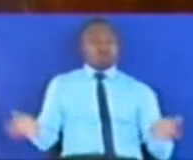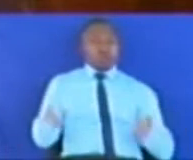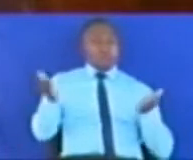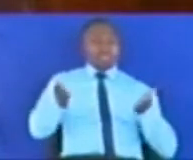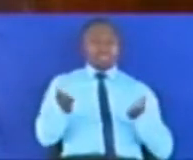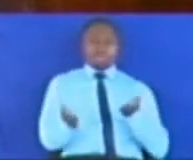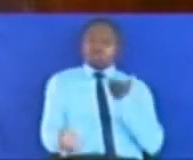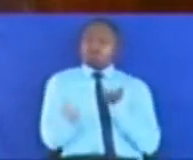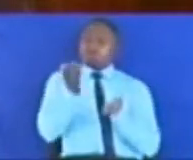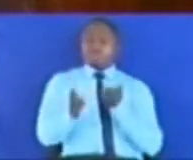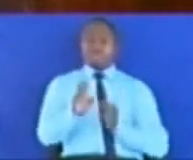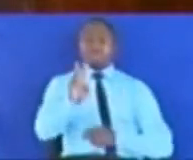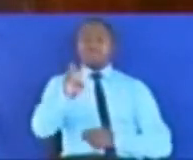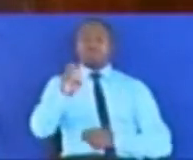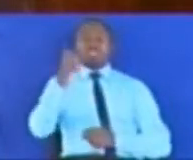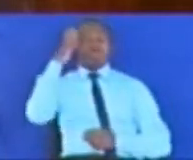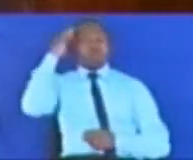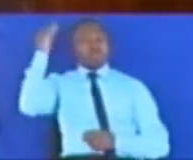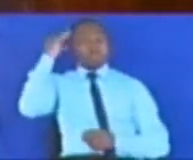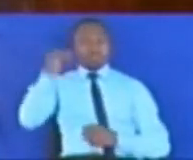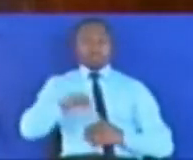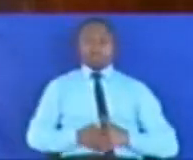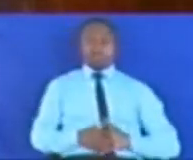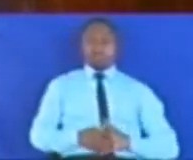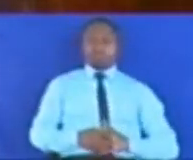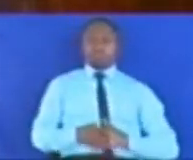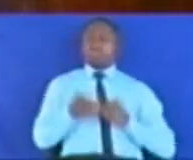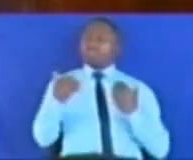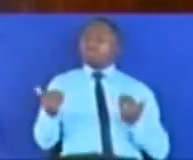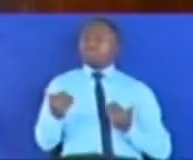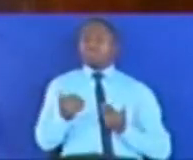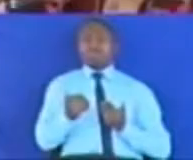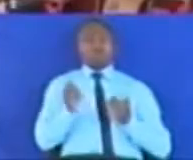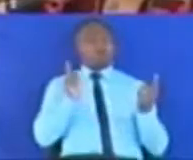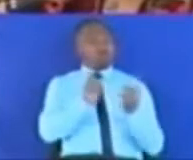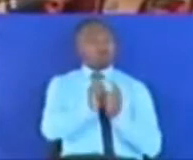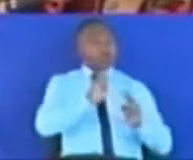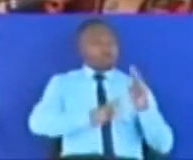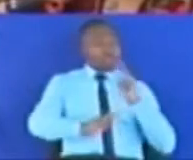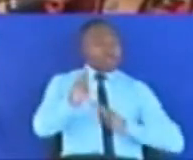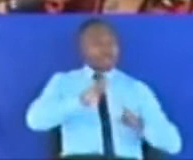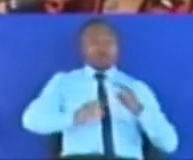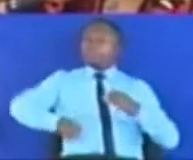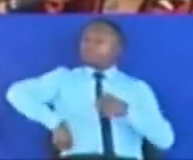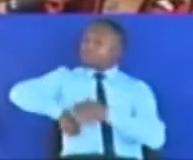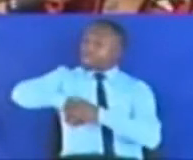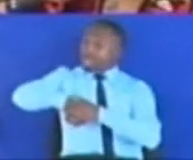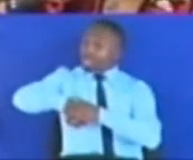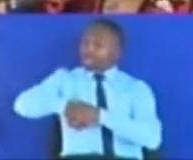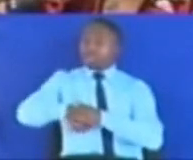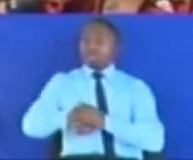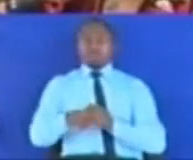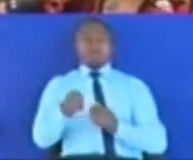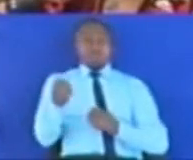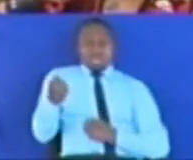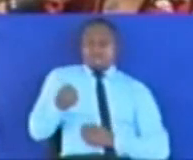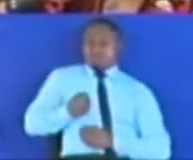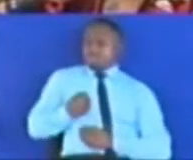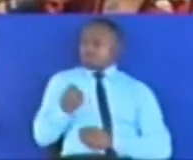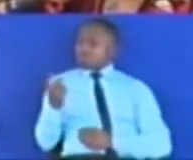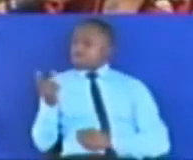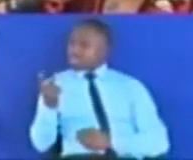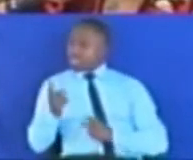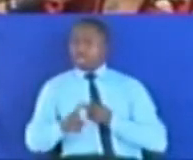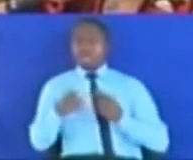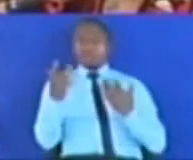kupima virusi vya ukimwi. Yaani ukiwakuta kwenye majadala mpira, mjadala wa Ukewenza pamoja na